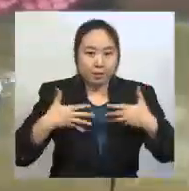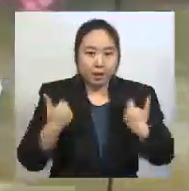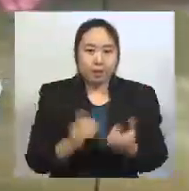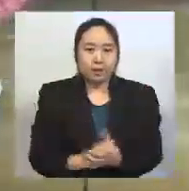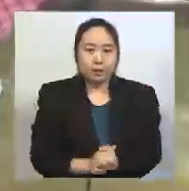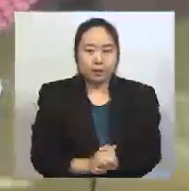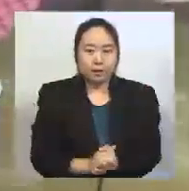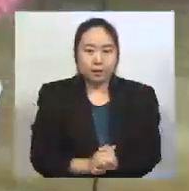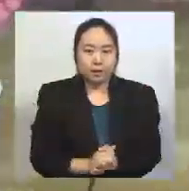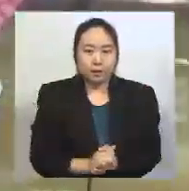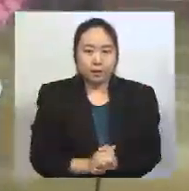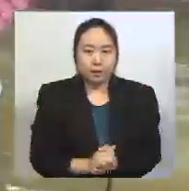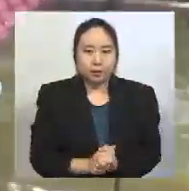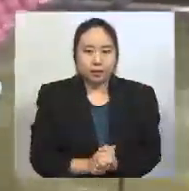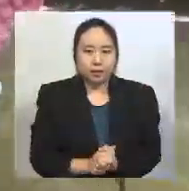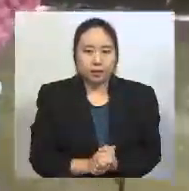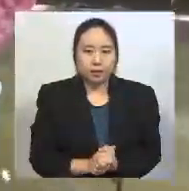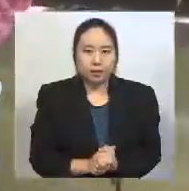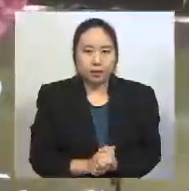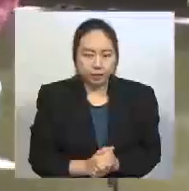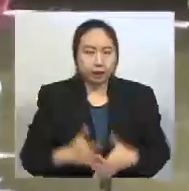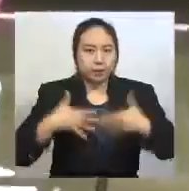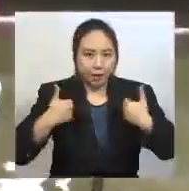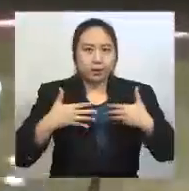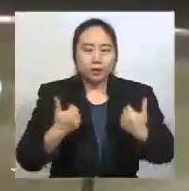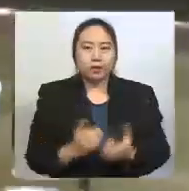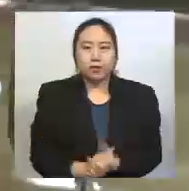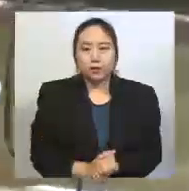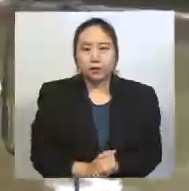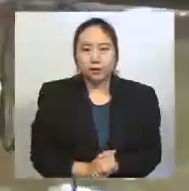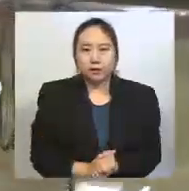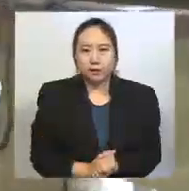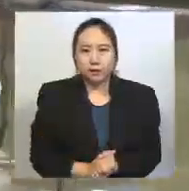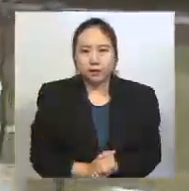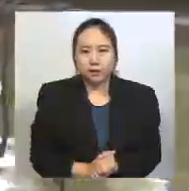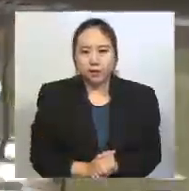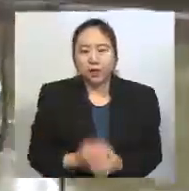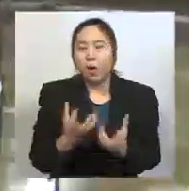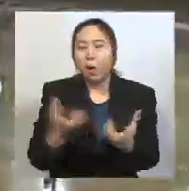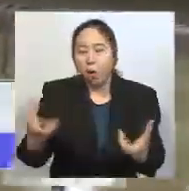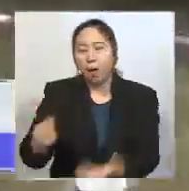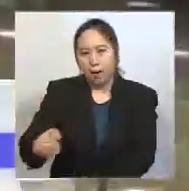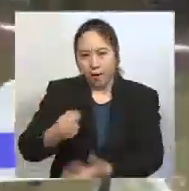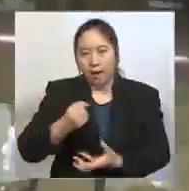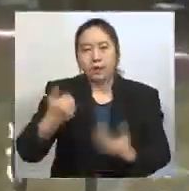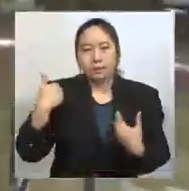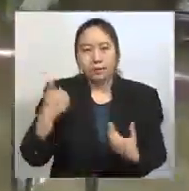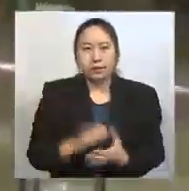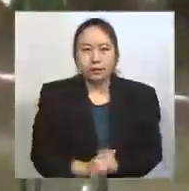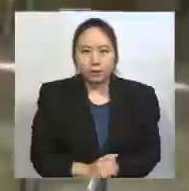นในครอบครัวทั้งอีก2คนก็สบายใจดีเน า ะ สบายใจค่ะ ครับ เพราะว่าเพิ่นก็มาซอยแก่ของดี ครับ มาเรื่อย